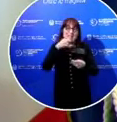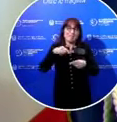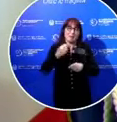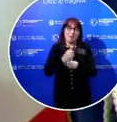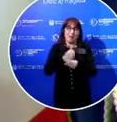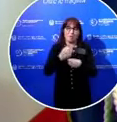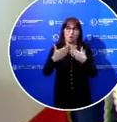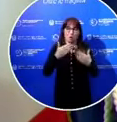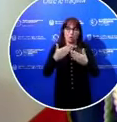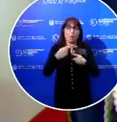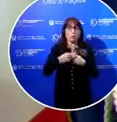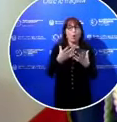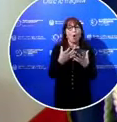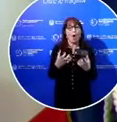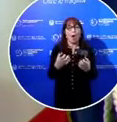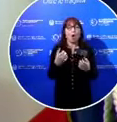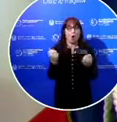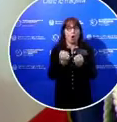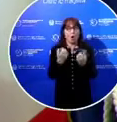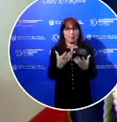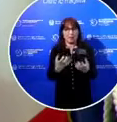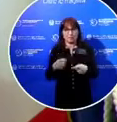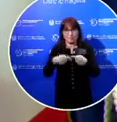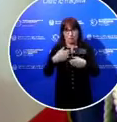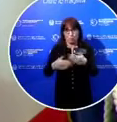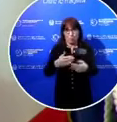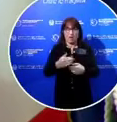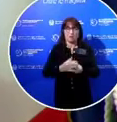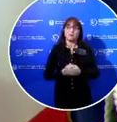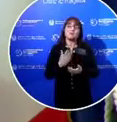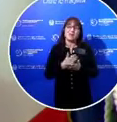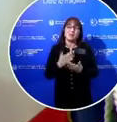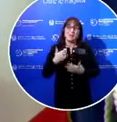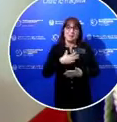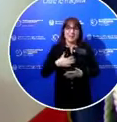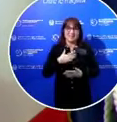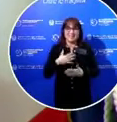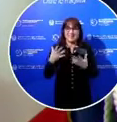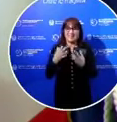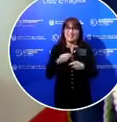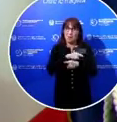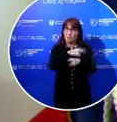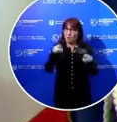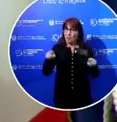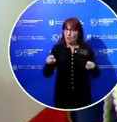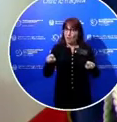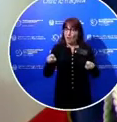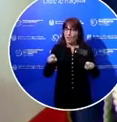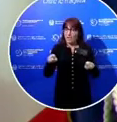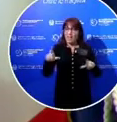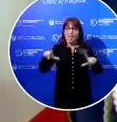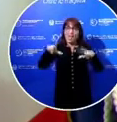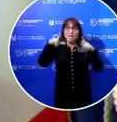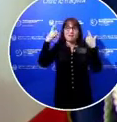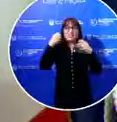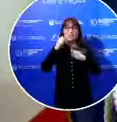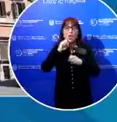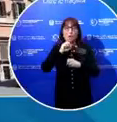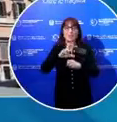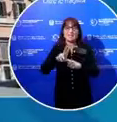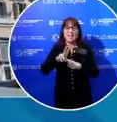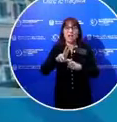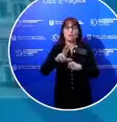attività concrete che seguiranno. Ora ho il piacere di condividere con voi anche il videomessaggio del Presidente della Camera,